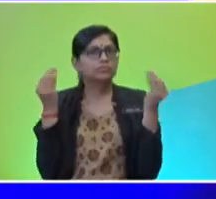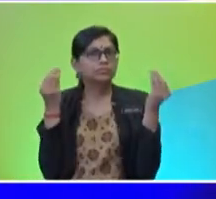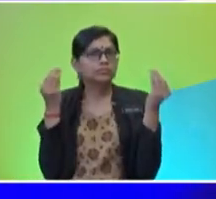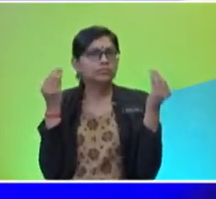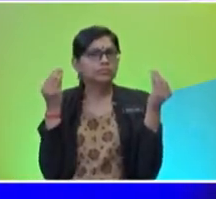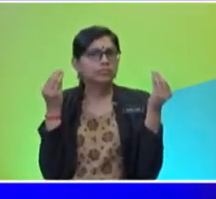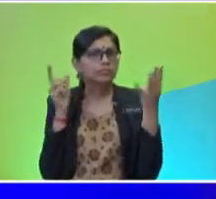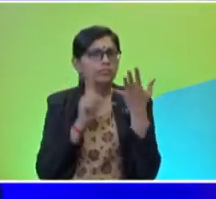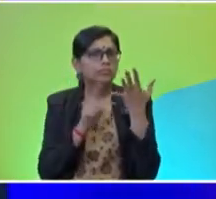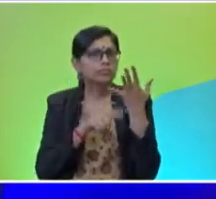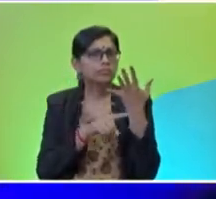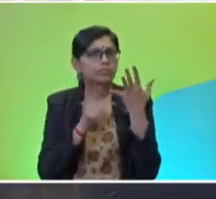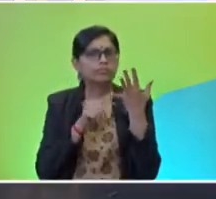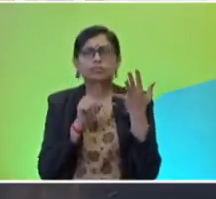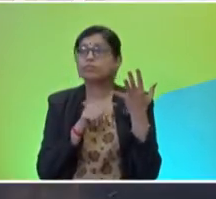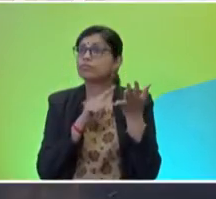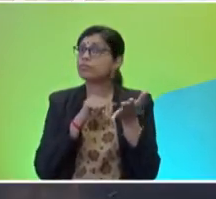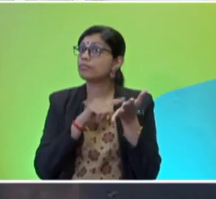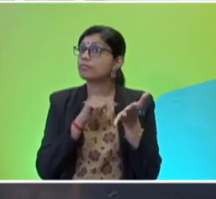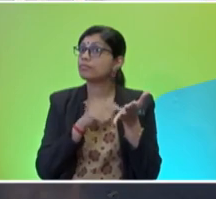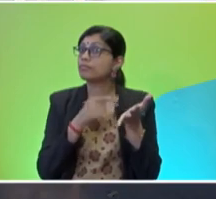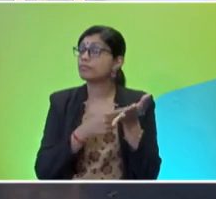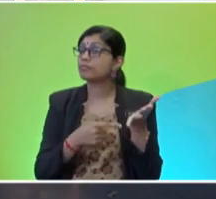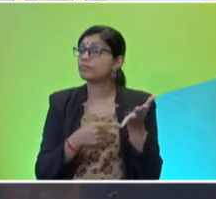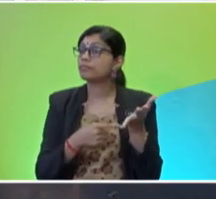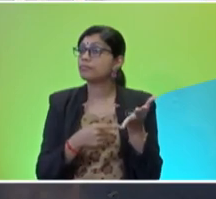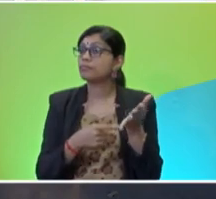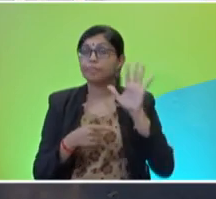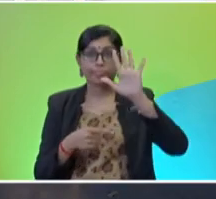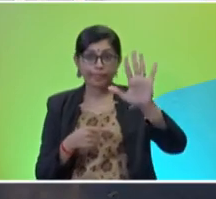langkah seterusnya apa dia? Iaitu tak dia dudukkan dia dulu.